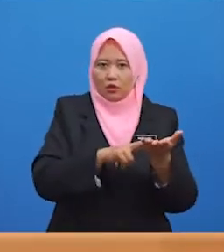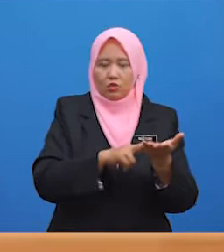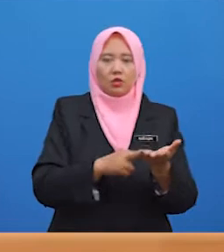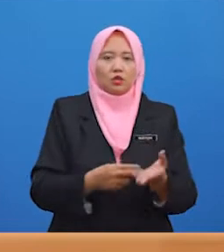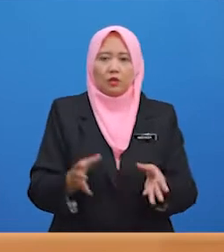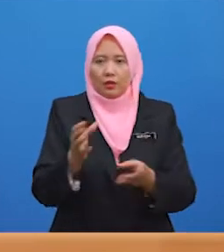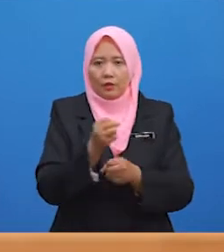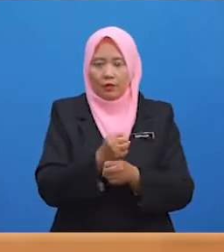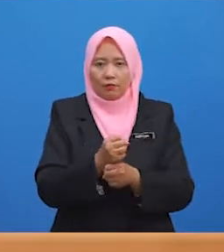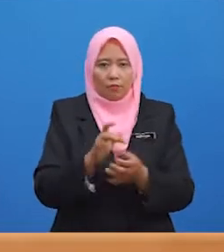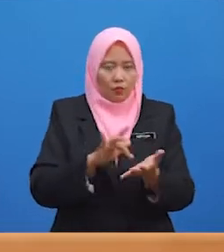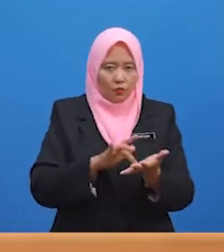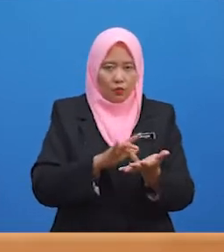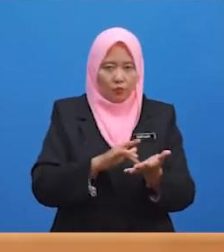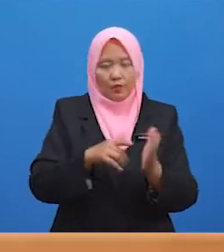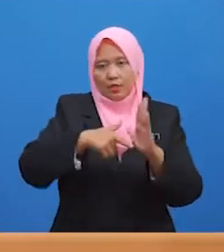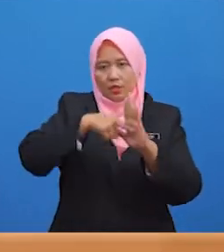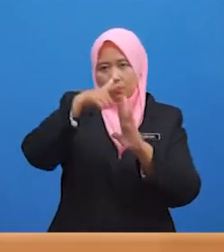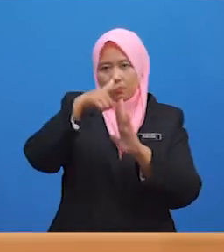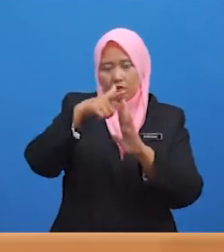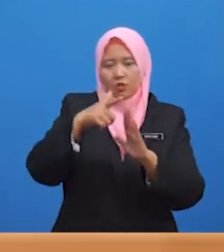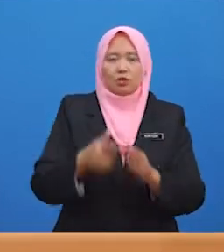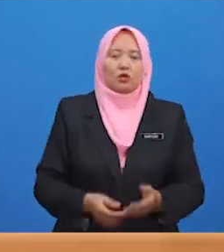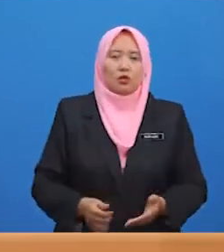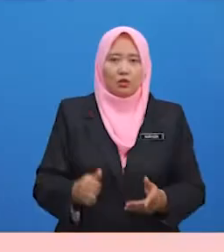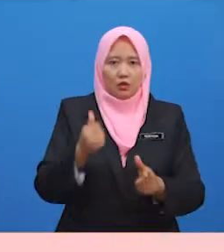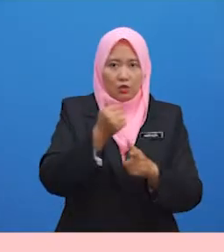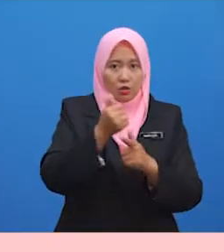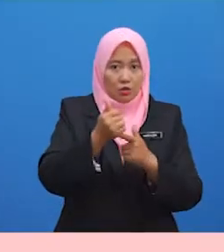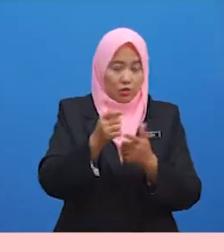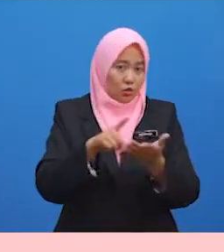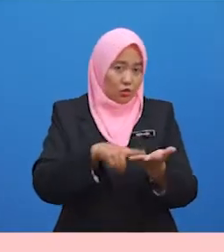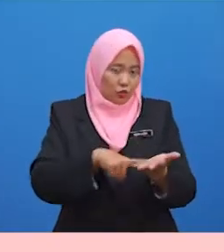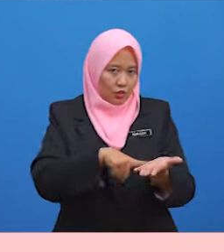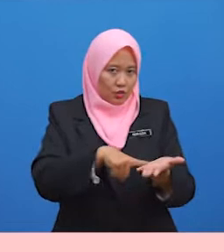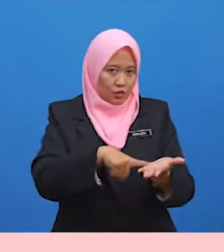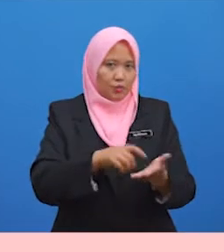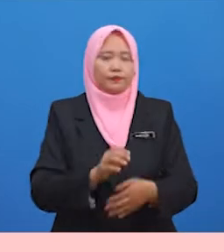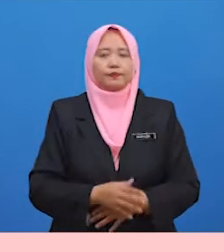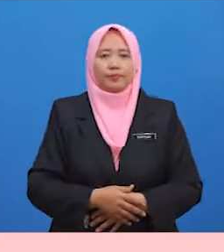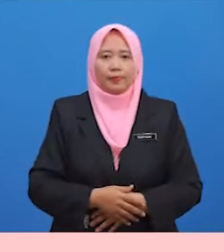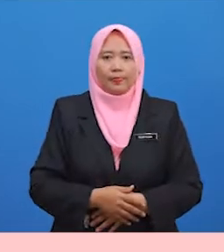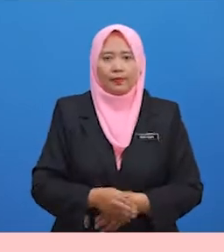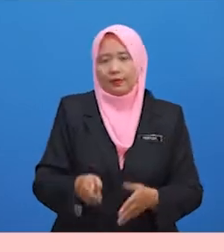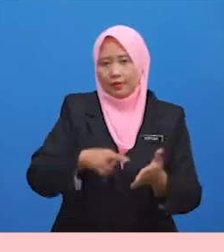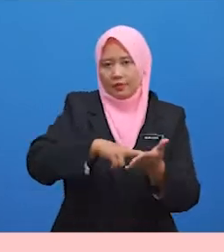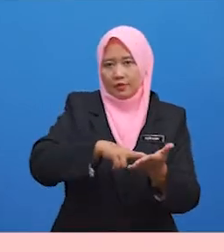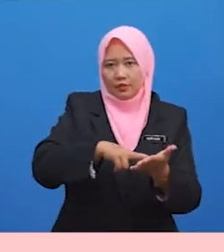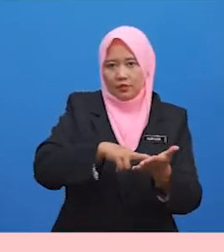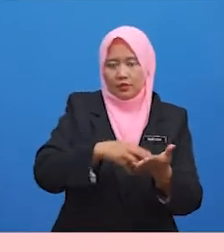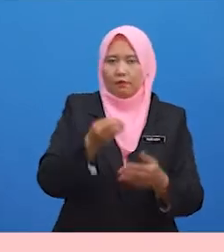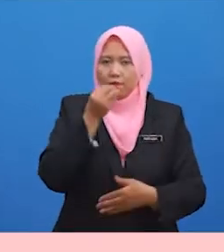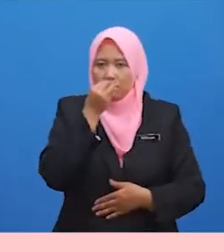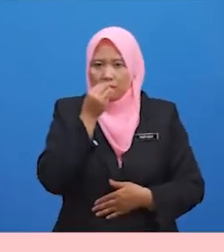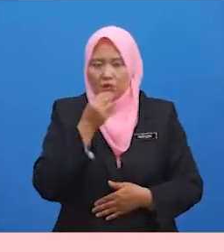oleh pengambilan ubatan berlebihan atau dadah. Keracunan makanan akan menyebabkan